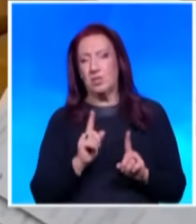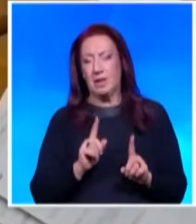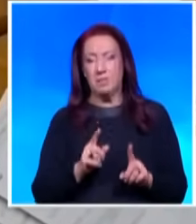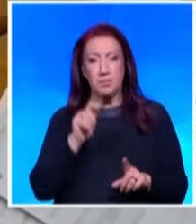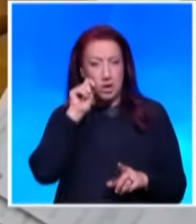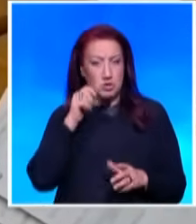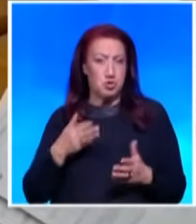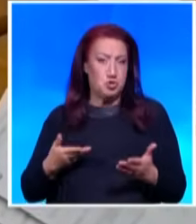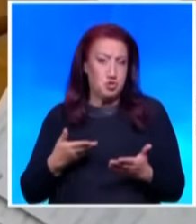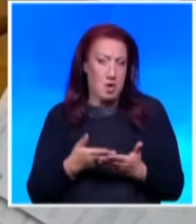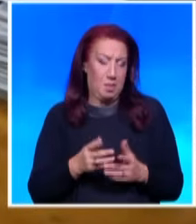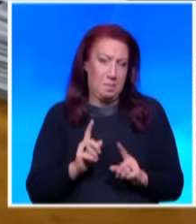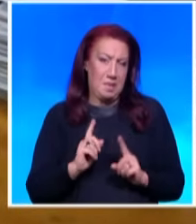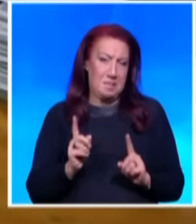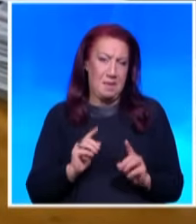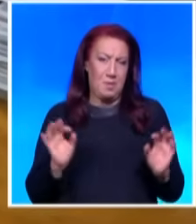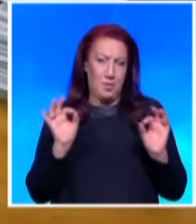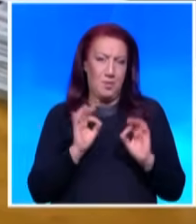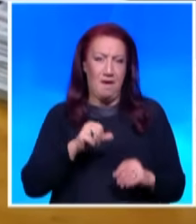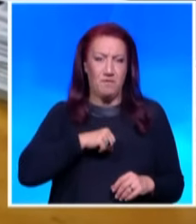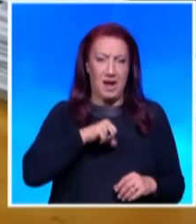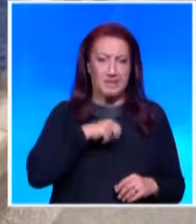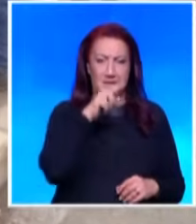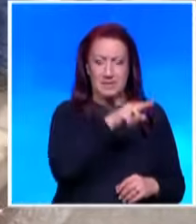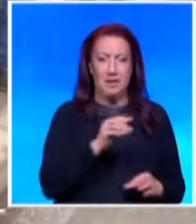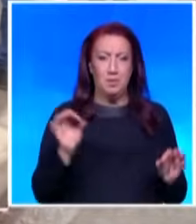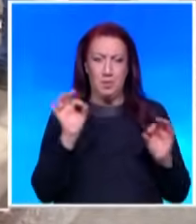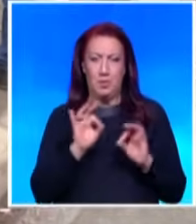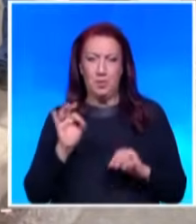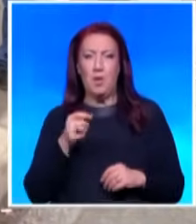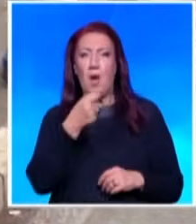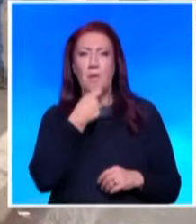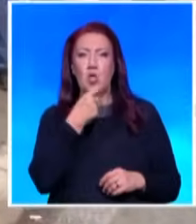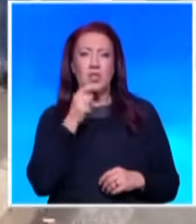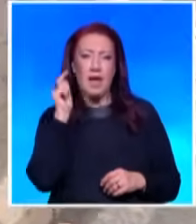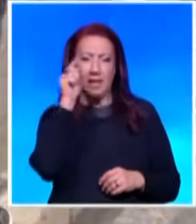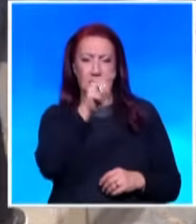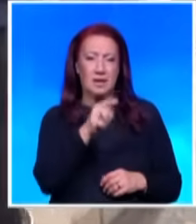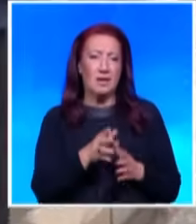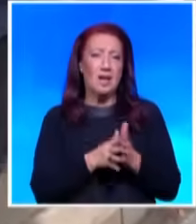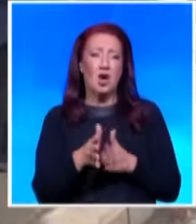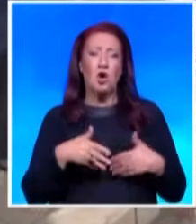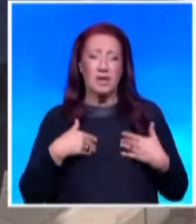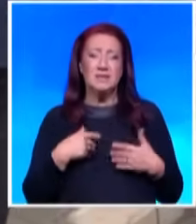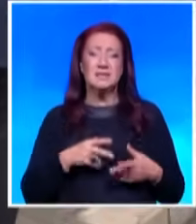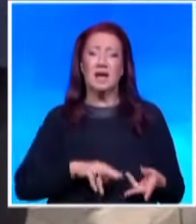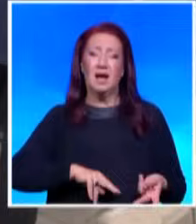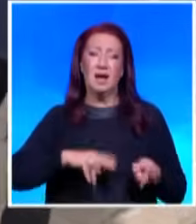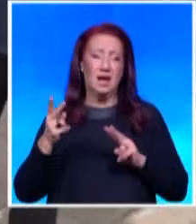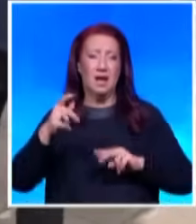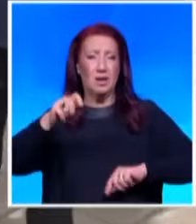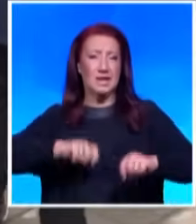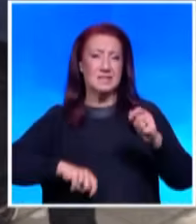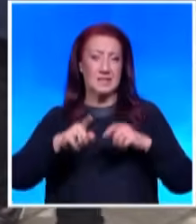в административния съд във Враца, нито в този в Монтана. Искаме касиране! Искаме касиране!